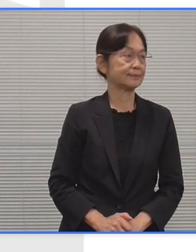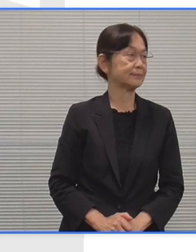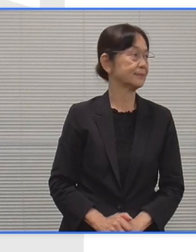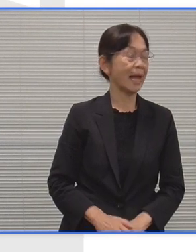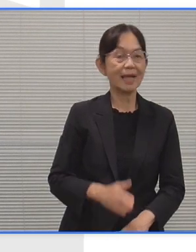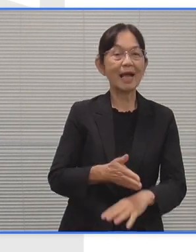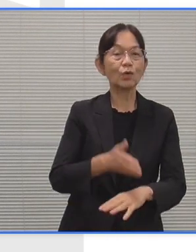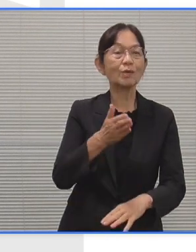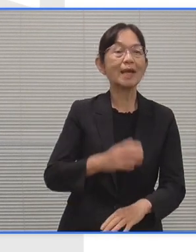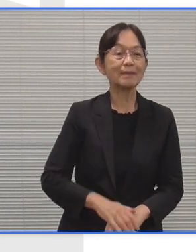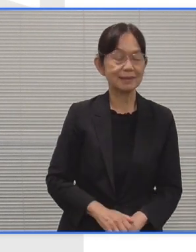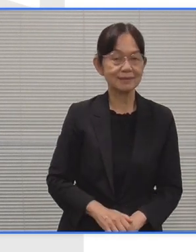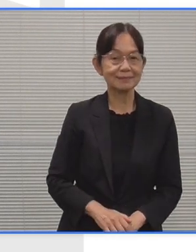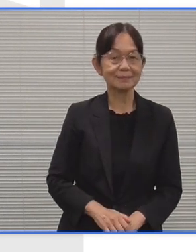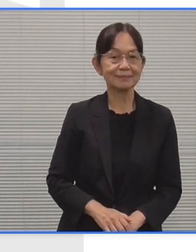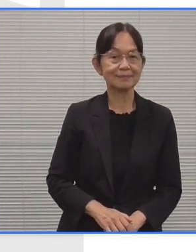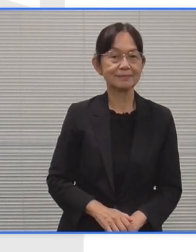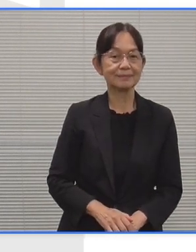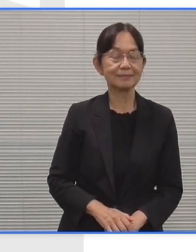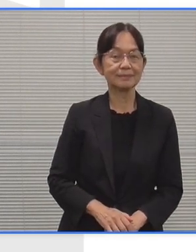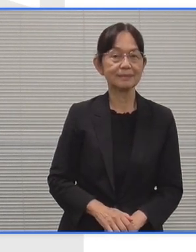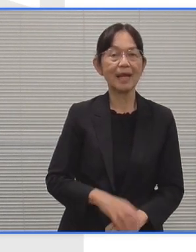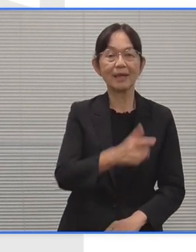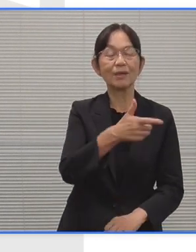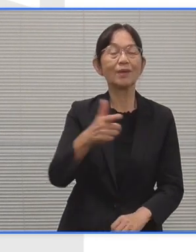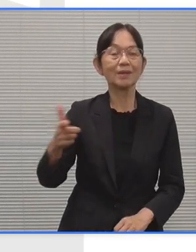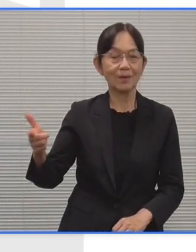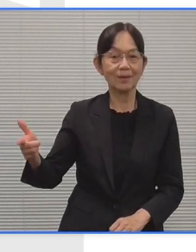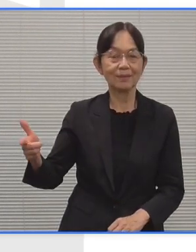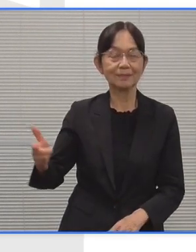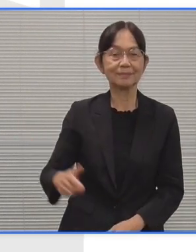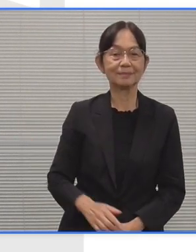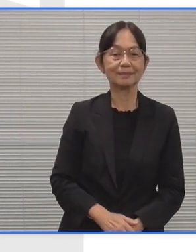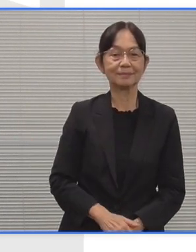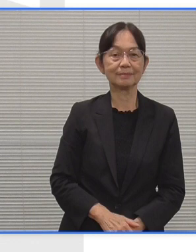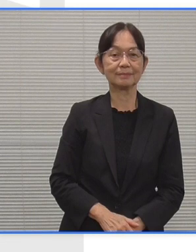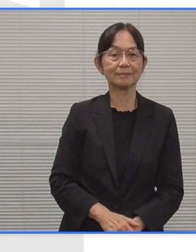ありがとうございます。いろいろ